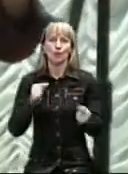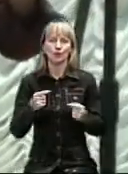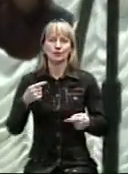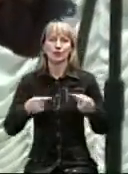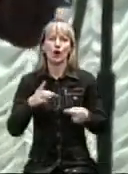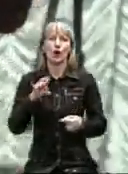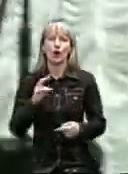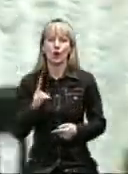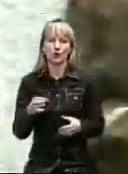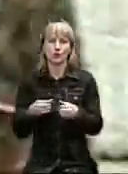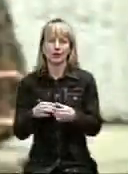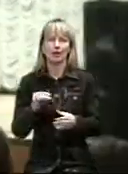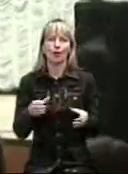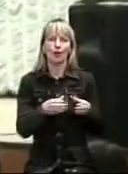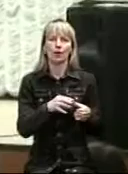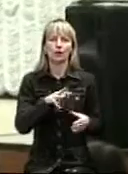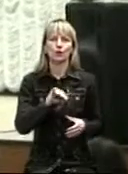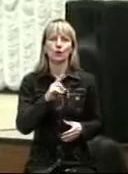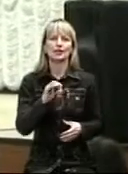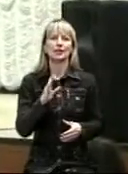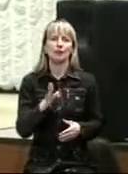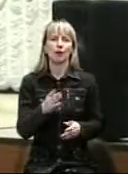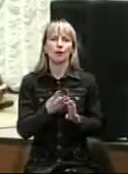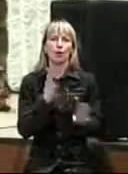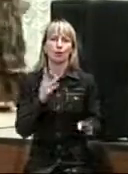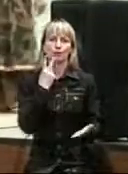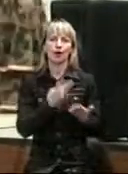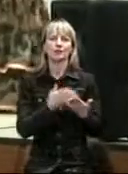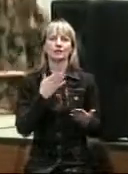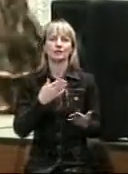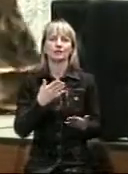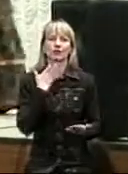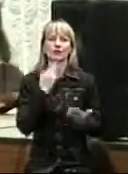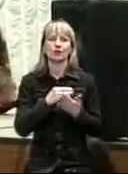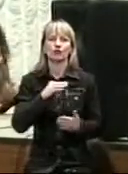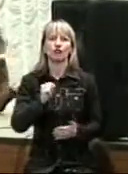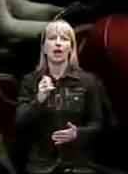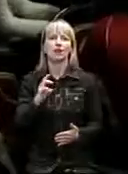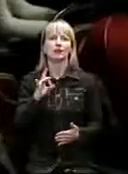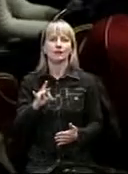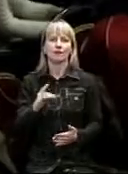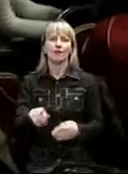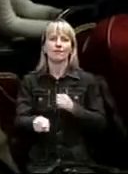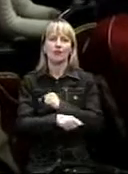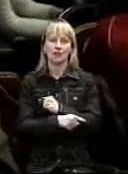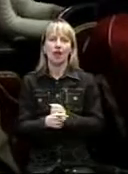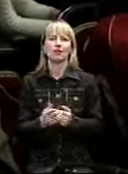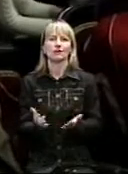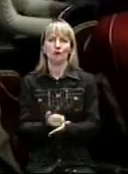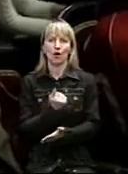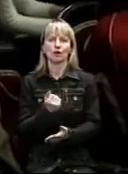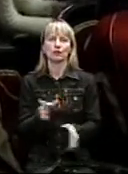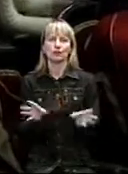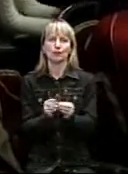команди року та команди мюзиклів, які по черзі демонструють переваги свого жанру. Проте у фіналі вони таки знаходять спільну